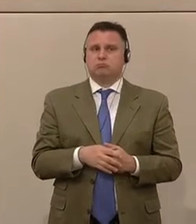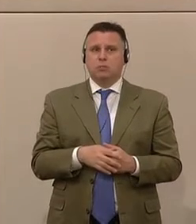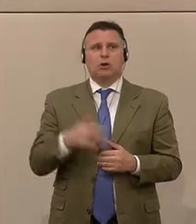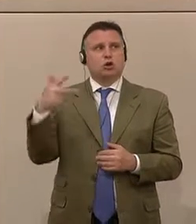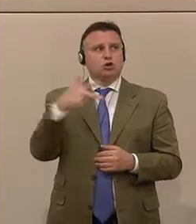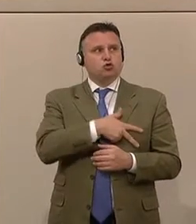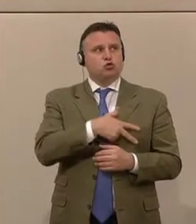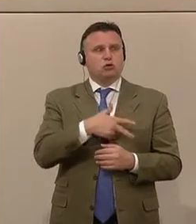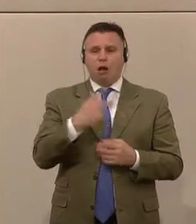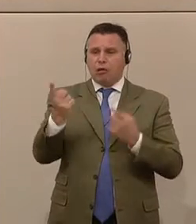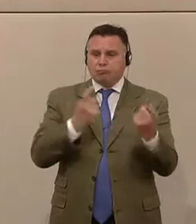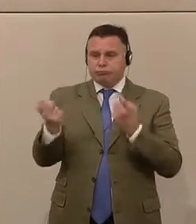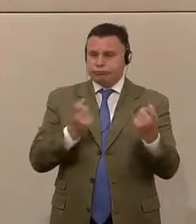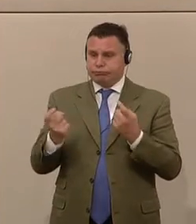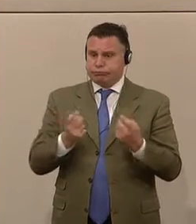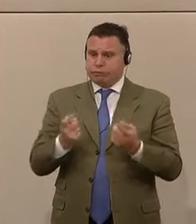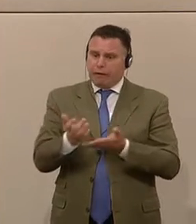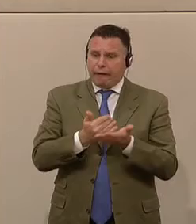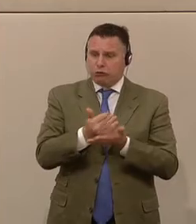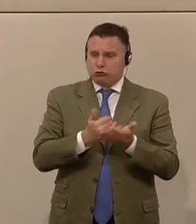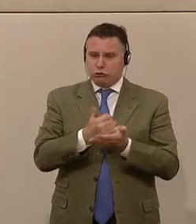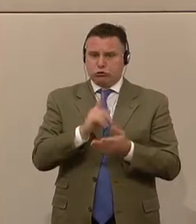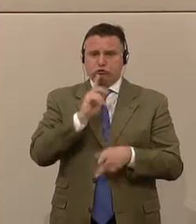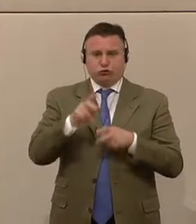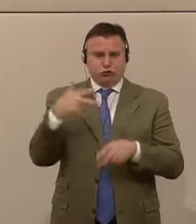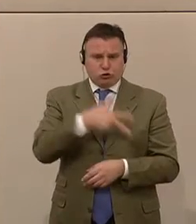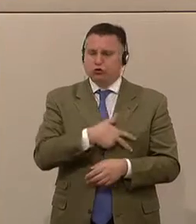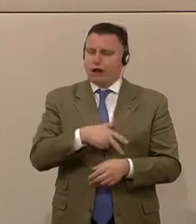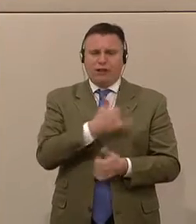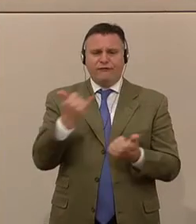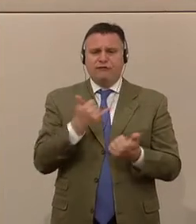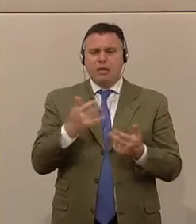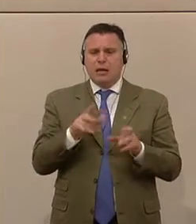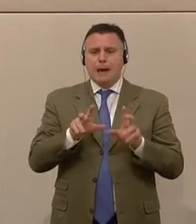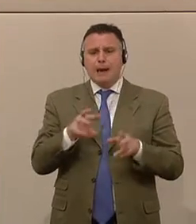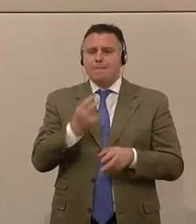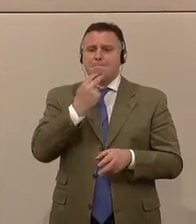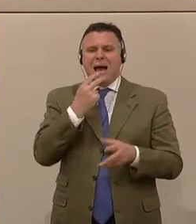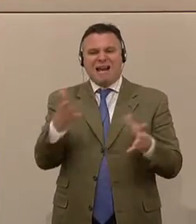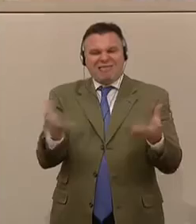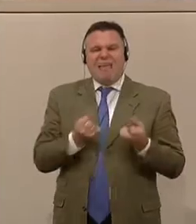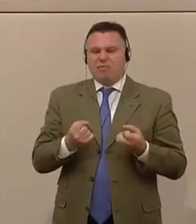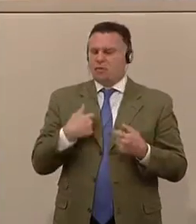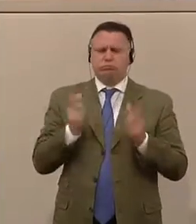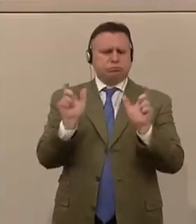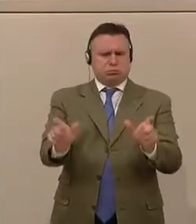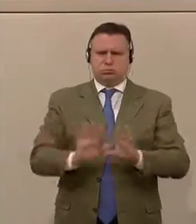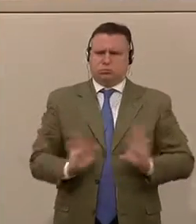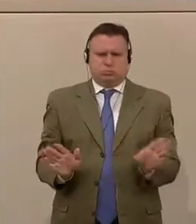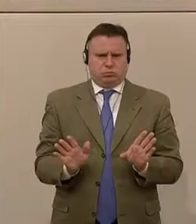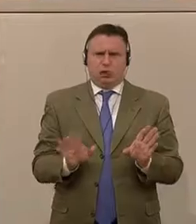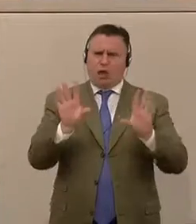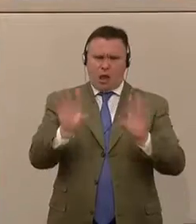die Sozialzuwanderung nach Österreich einzuschränken, die Magnetwirkung zu verkleinern oder